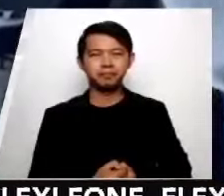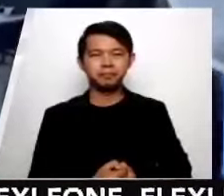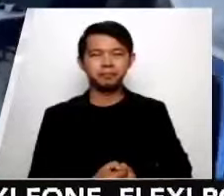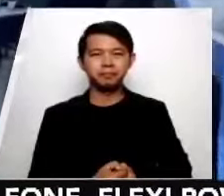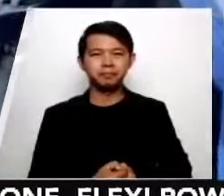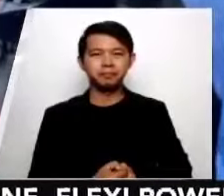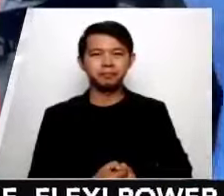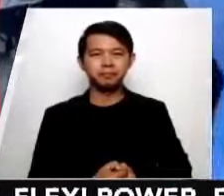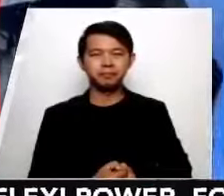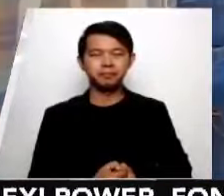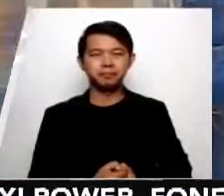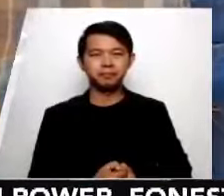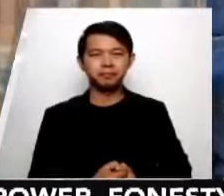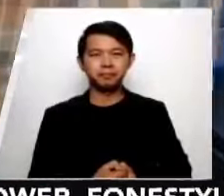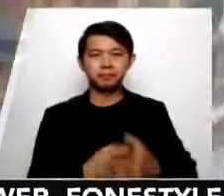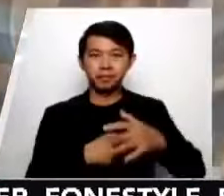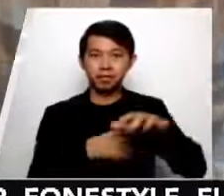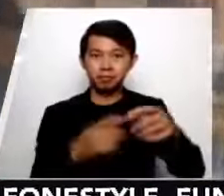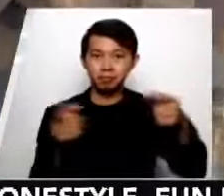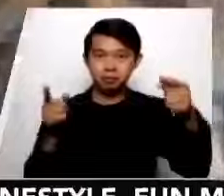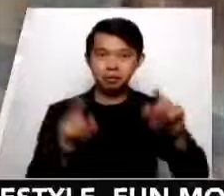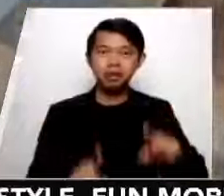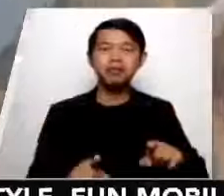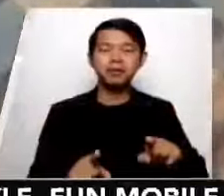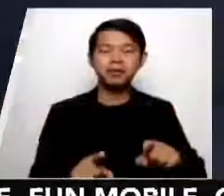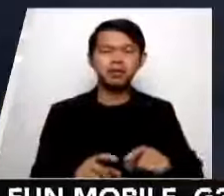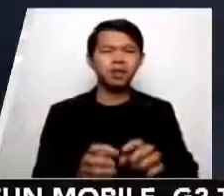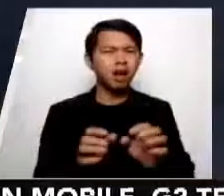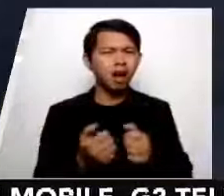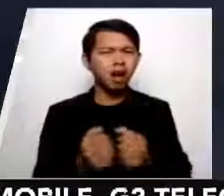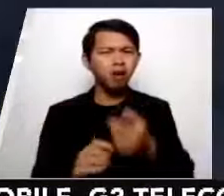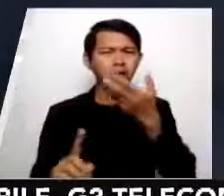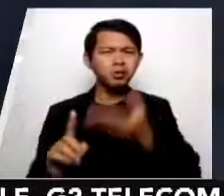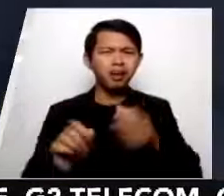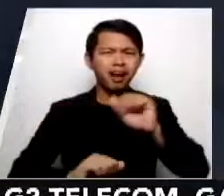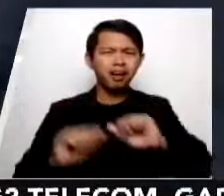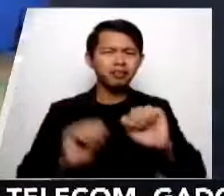Kaya nga lang. After na eksena, kumusta kaya si Myrtle?